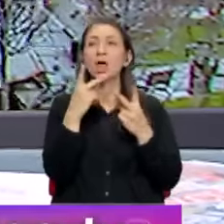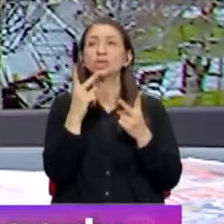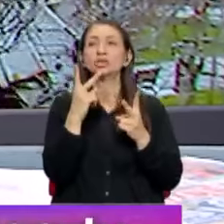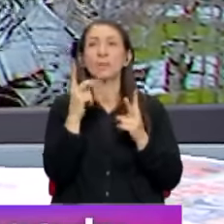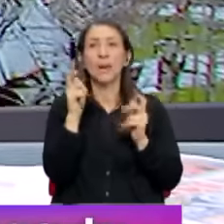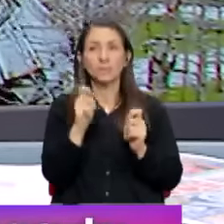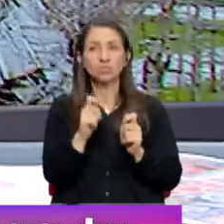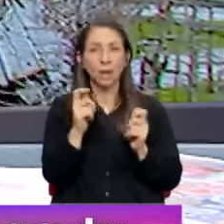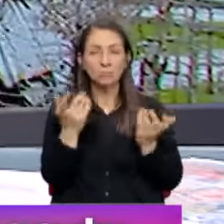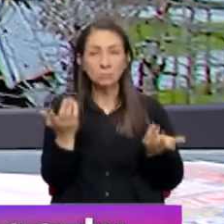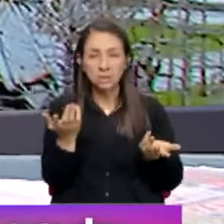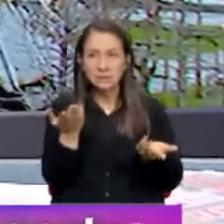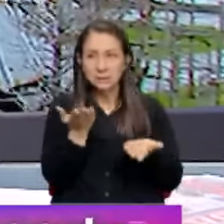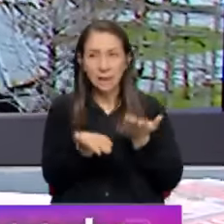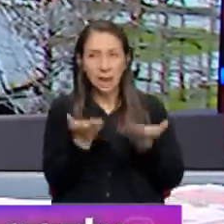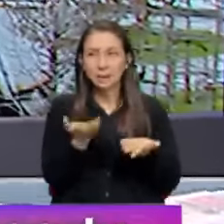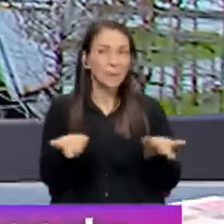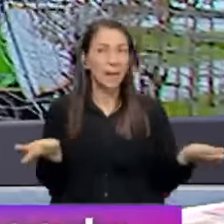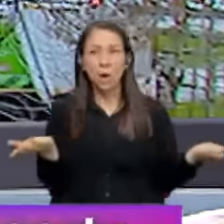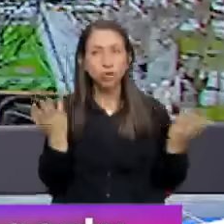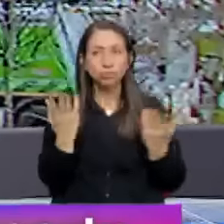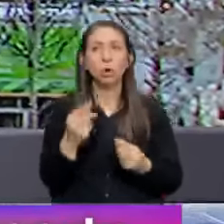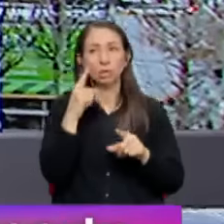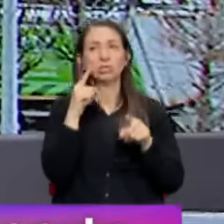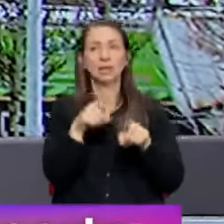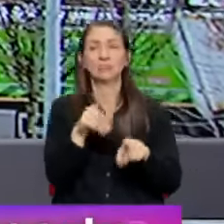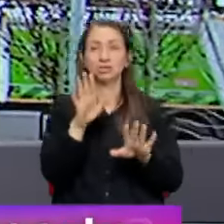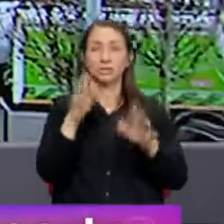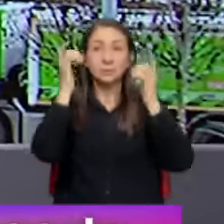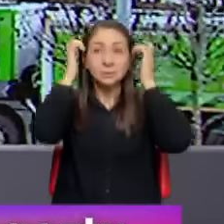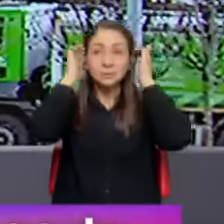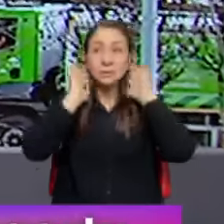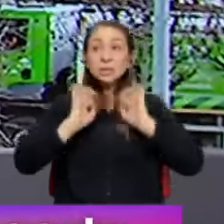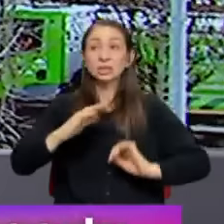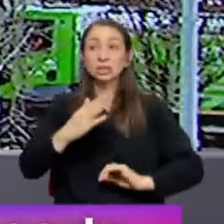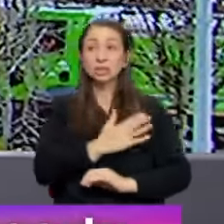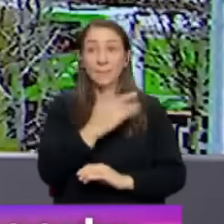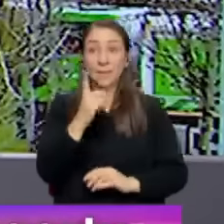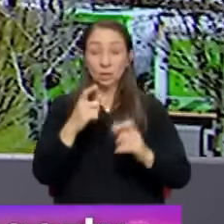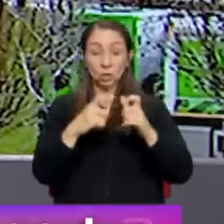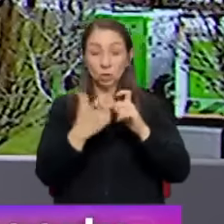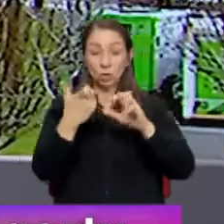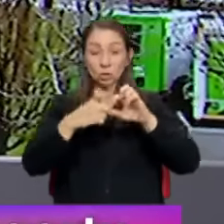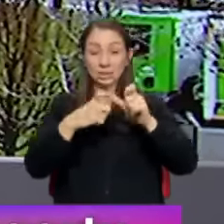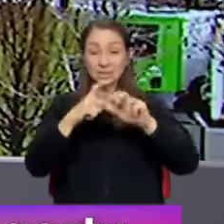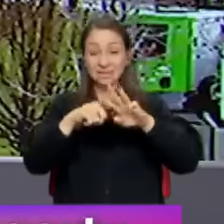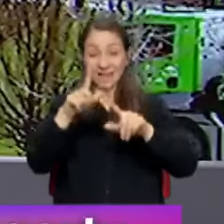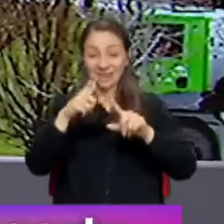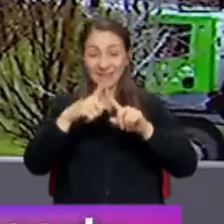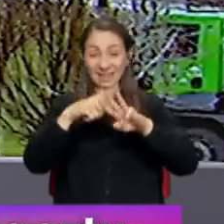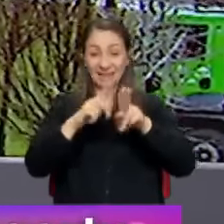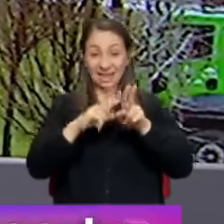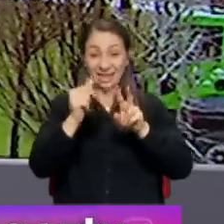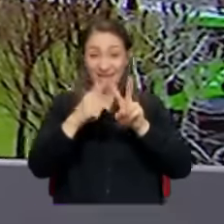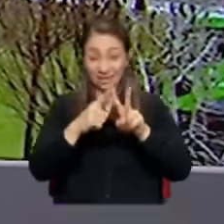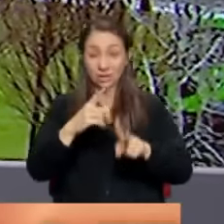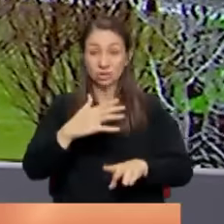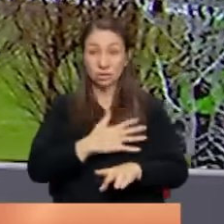açıklama yapacak mı, değerlendirmesi ne olacak? Onu da takip edeceğiz. Bu arada CHP'li Gürsel Tekin Cumhuriyet Halk